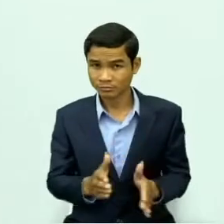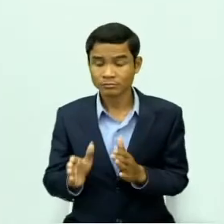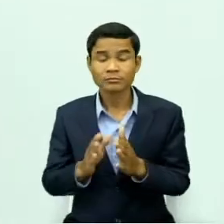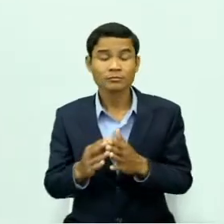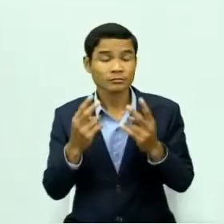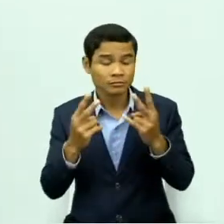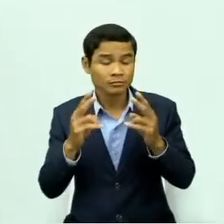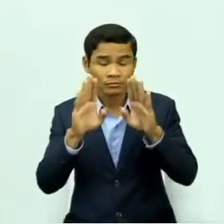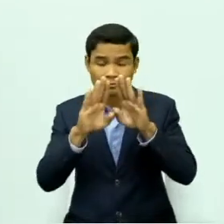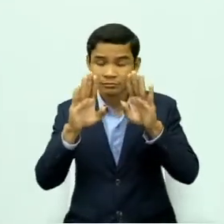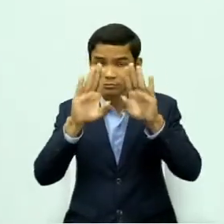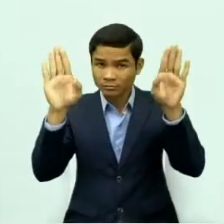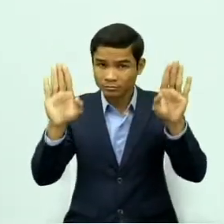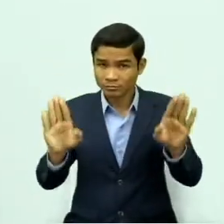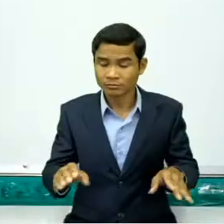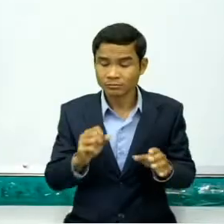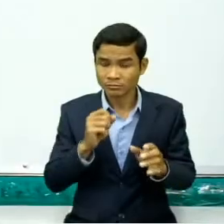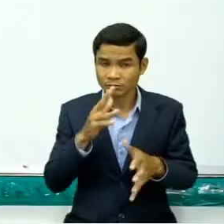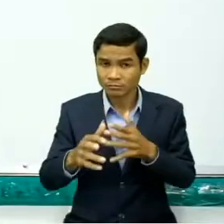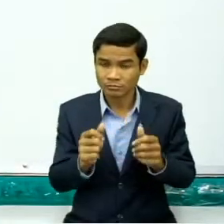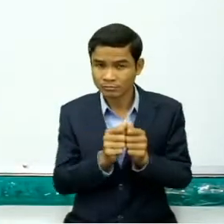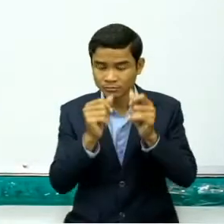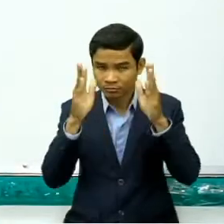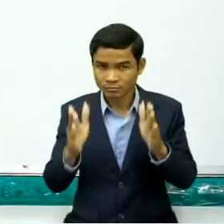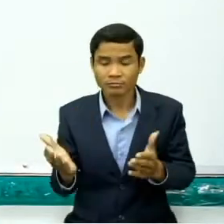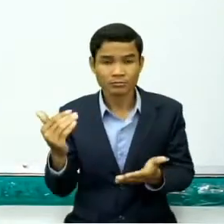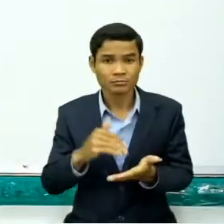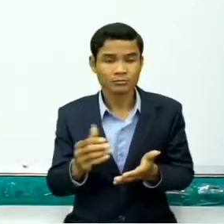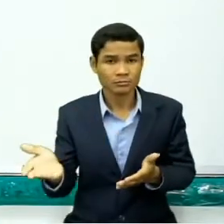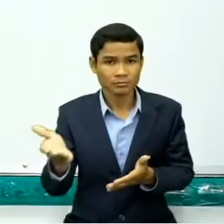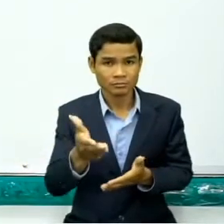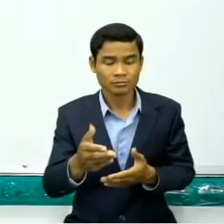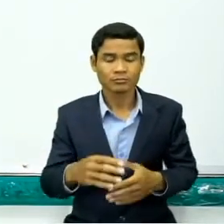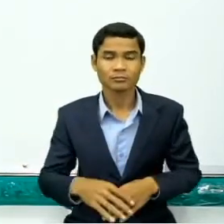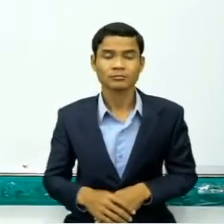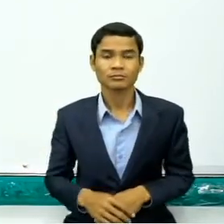mực đặc hiến hơi nâng ăn cho môi nhạc rùm tặng ạc nế ná.